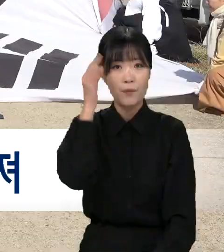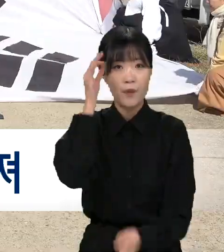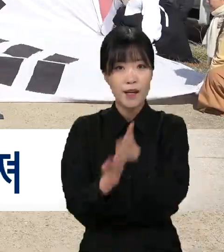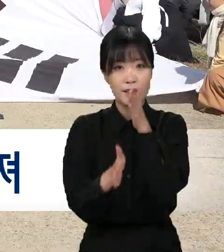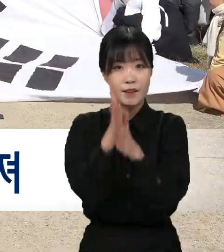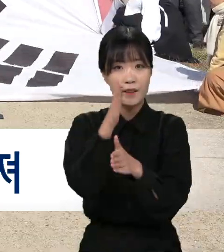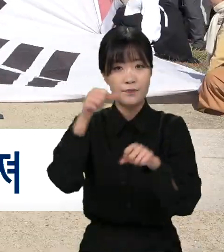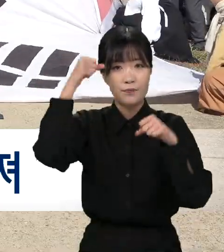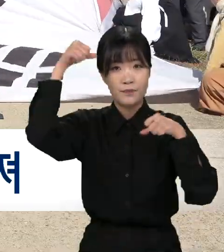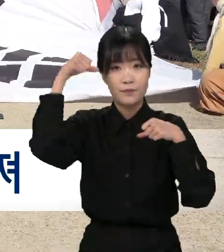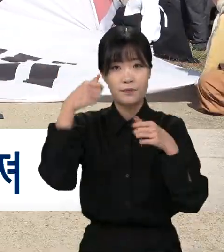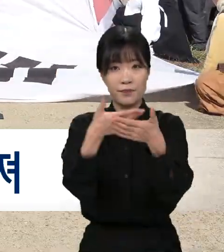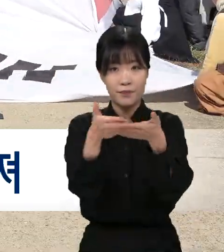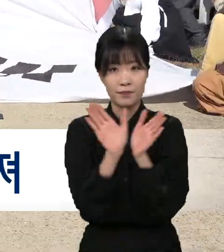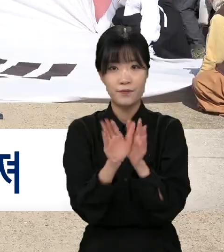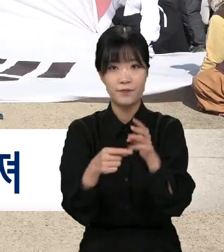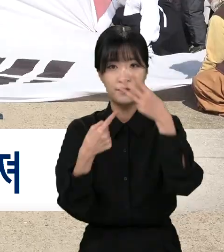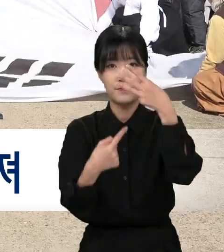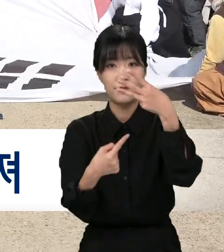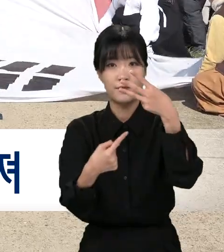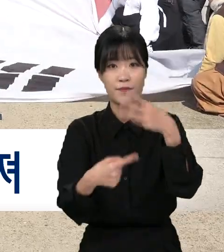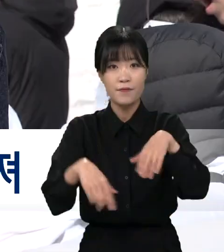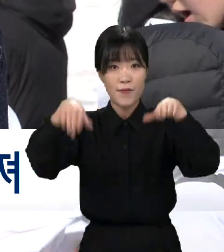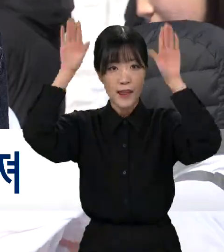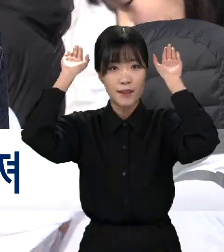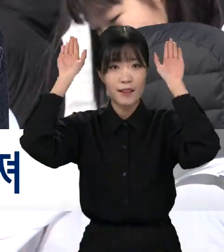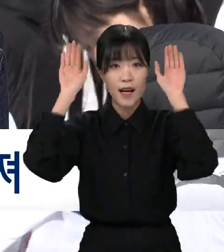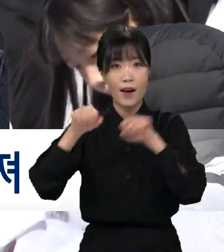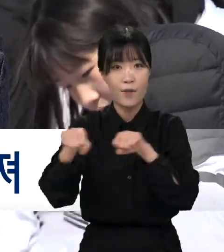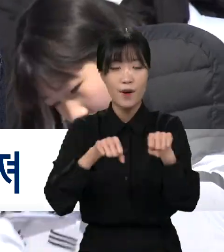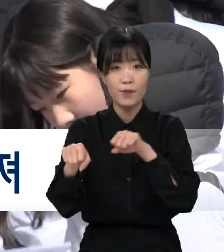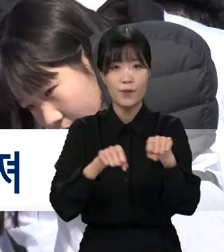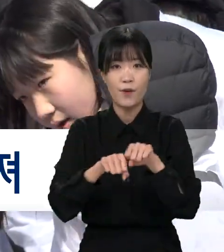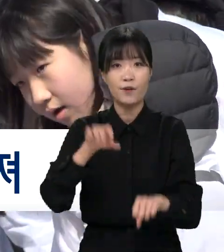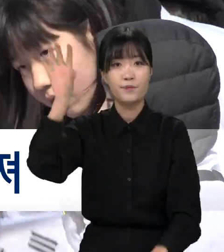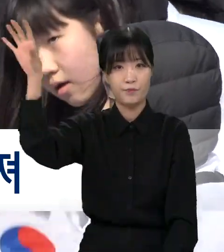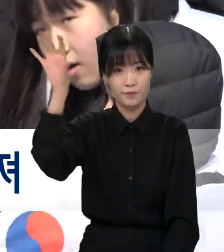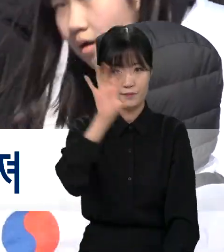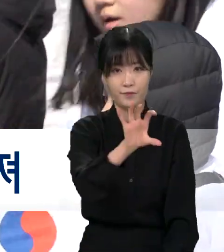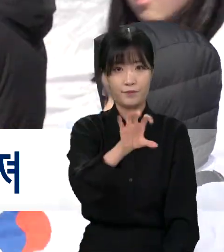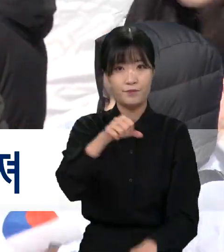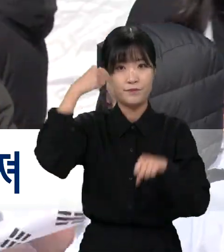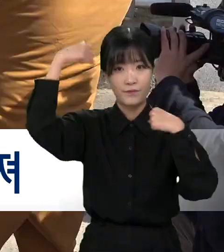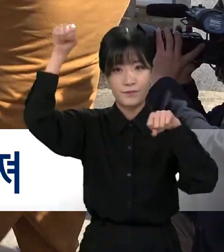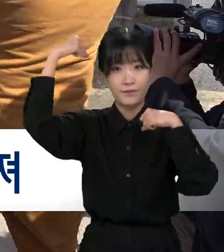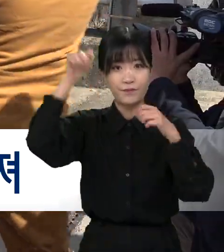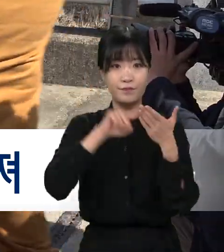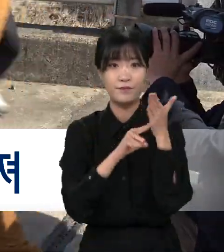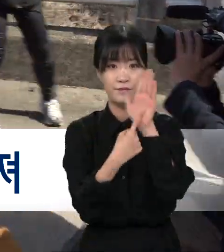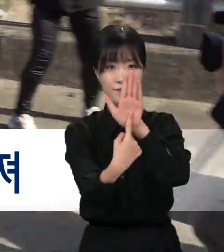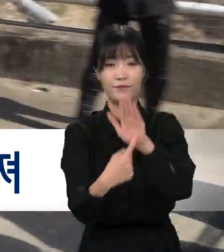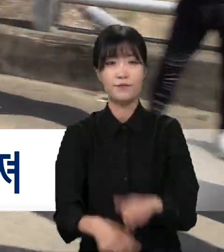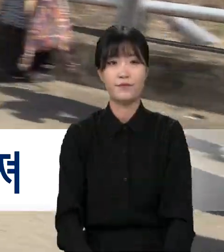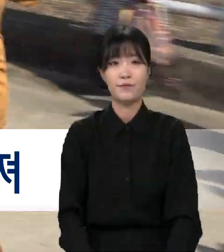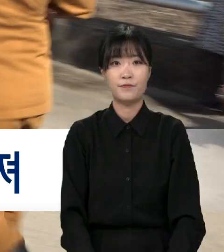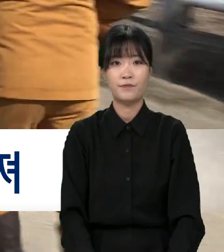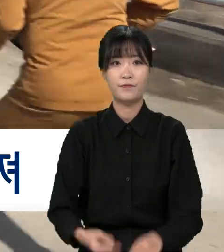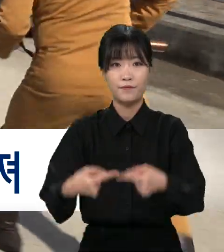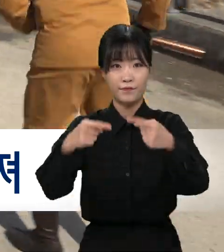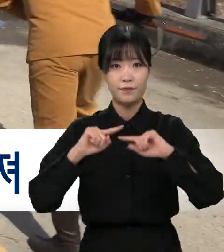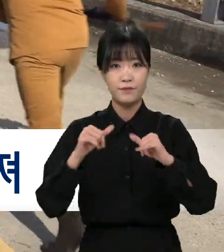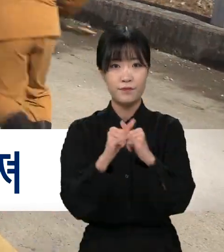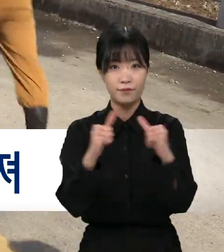낭독 삼일절 노래 재창 만세삼창 등이 진행됐습니다 또 포항시립 연극 단이 3일